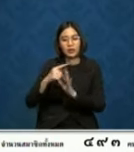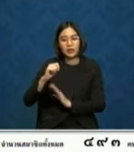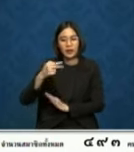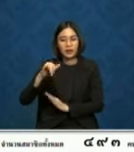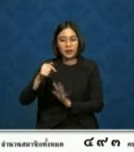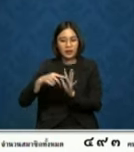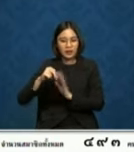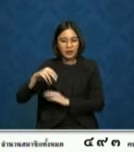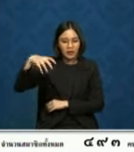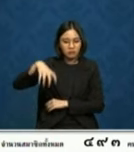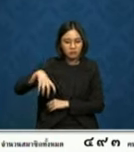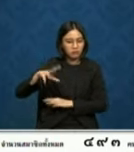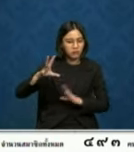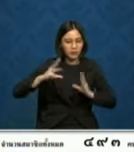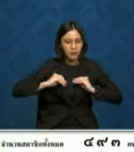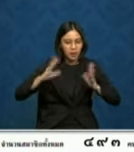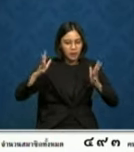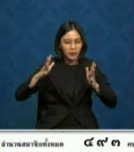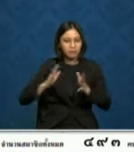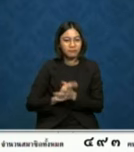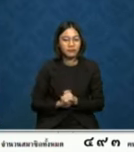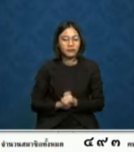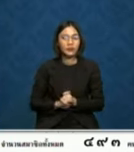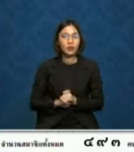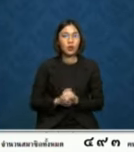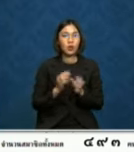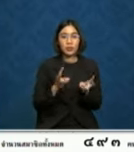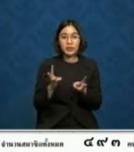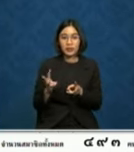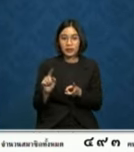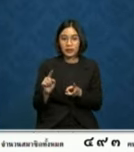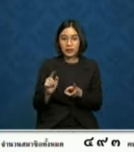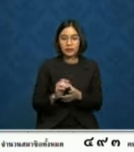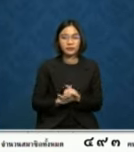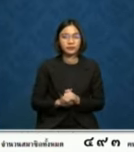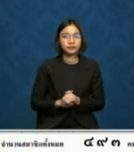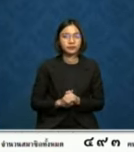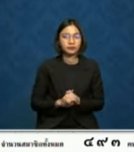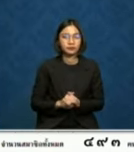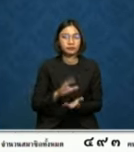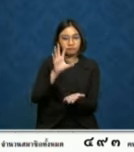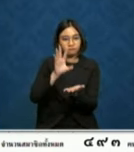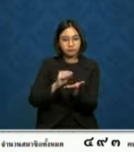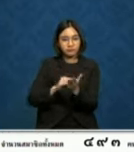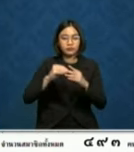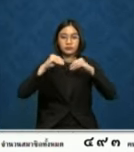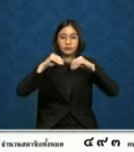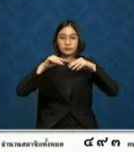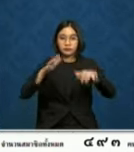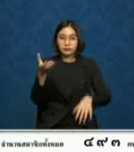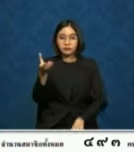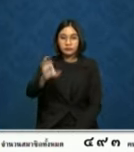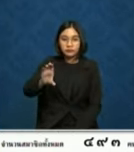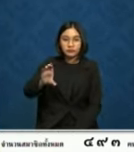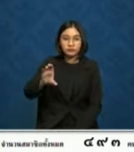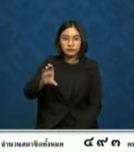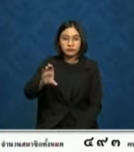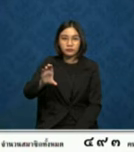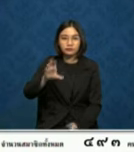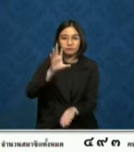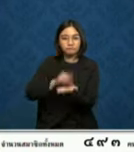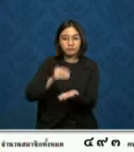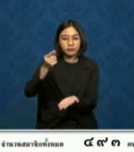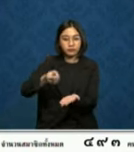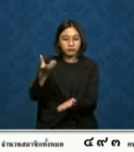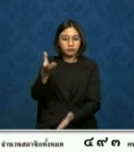กลับจะไม่เห็นด้วยโดยใช้ข้อมูลเผยแพร่ที่ไม่ให้ข้อมูลข้อเท็จ